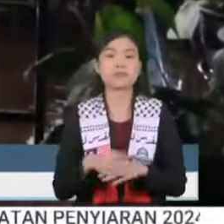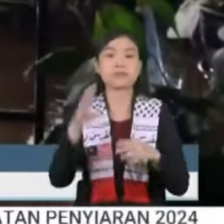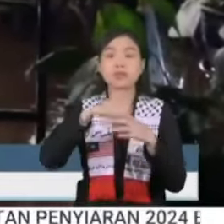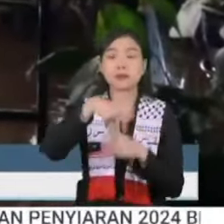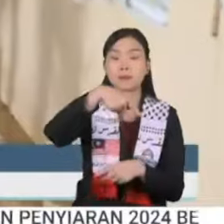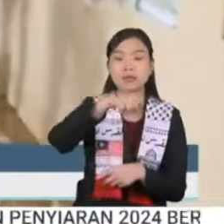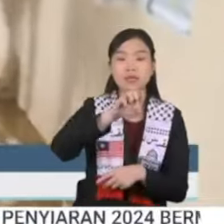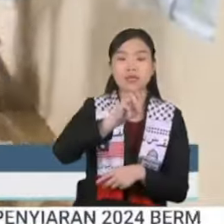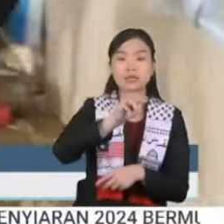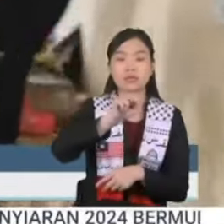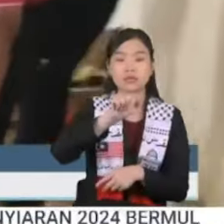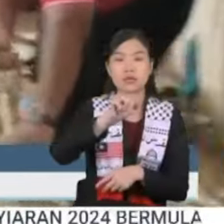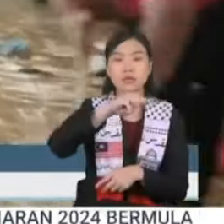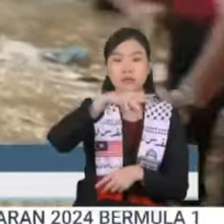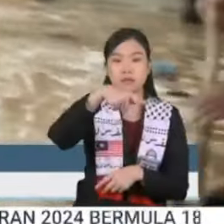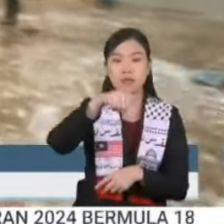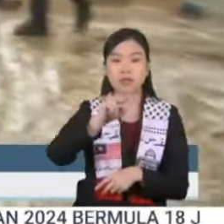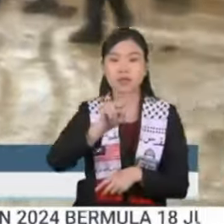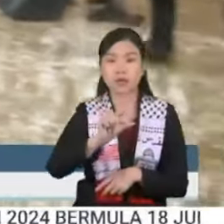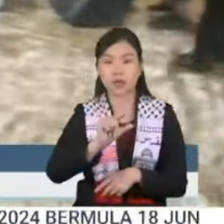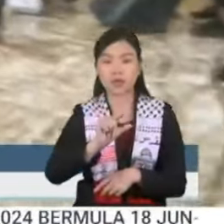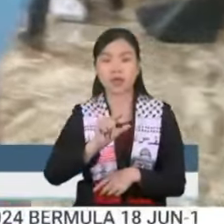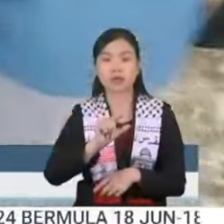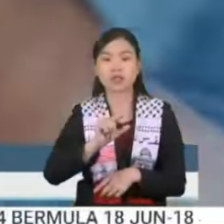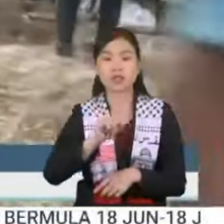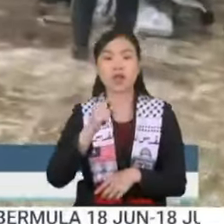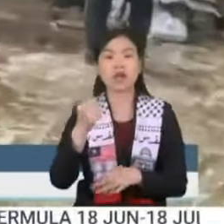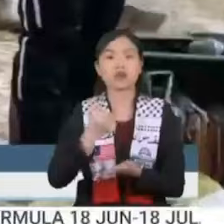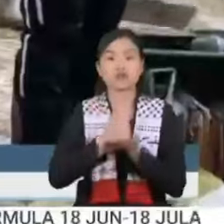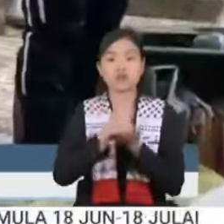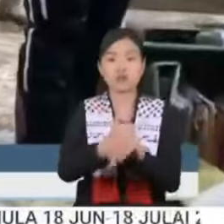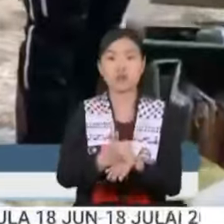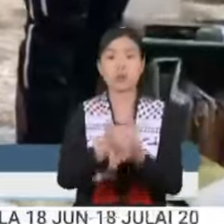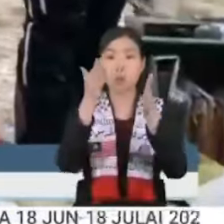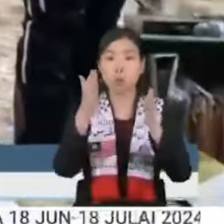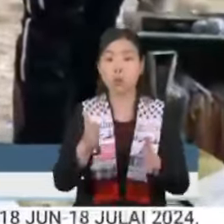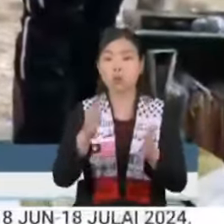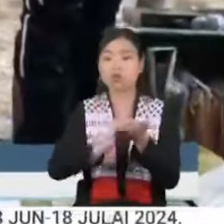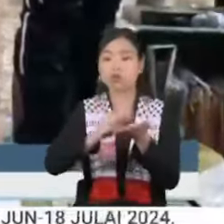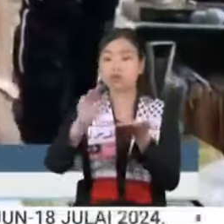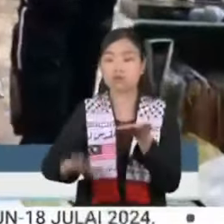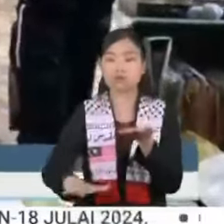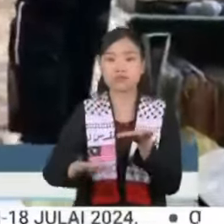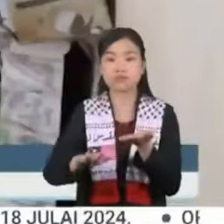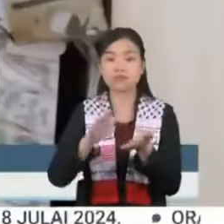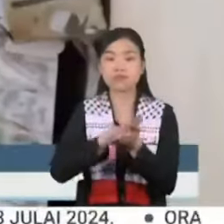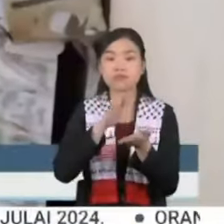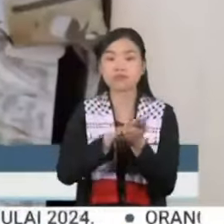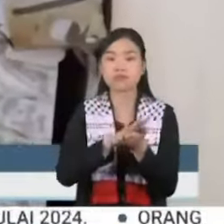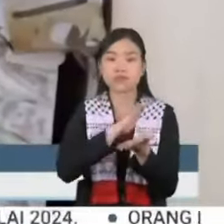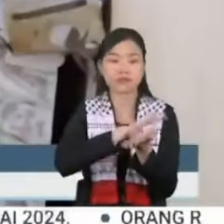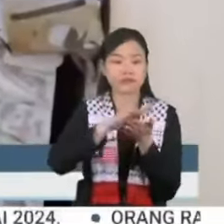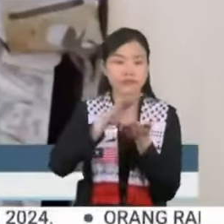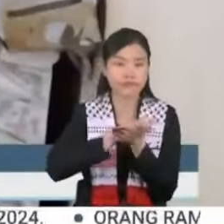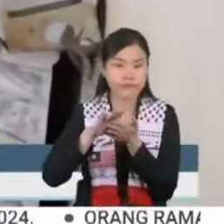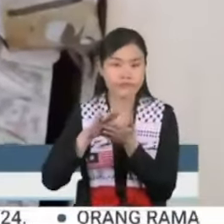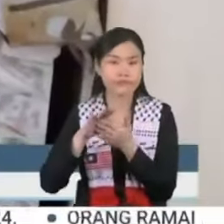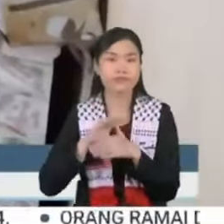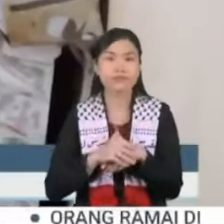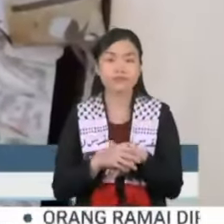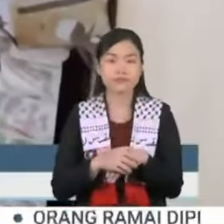pihak Kementerian Belia dan Sukan KBS giat membantu warga Sekolah Kebangsaan Saint Teresa Inobong membersihkan